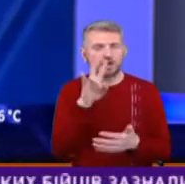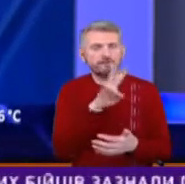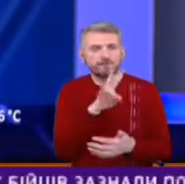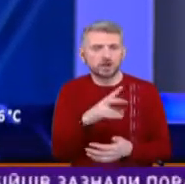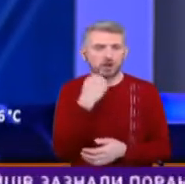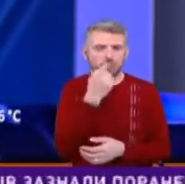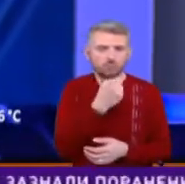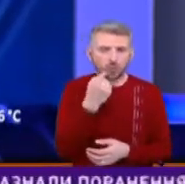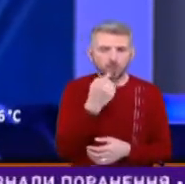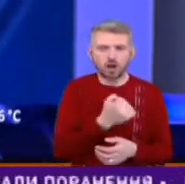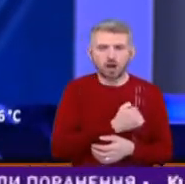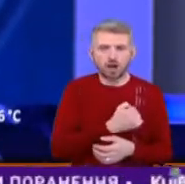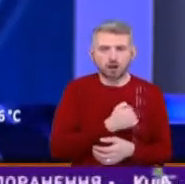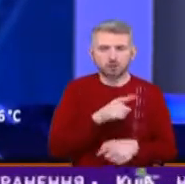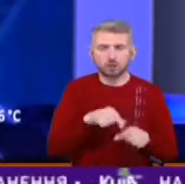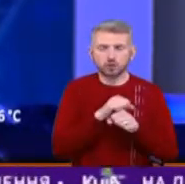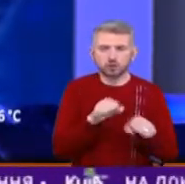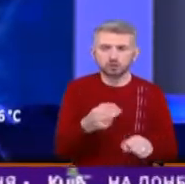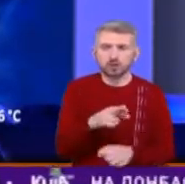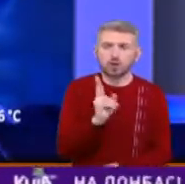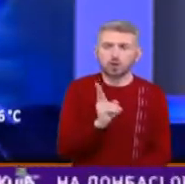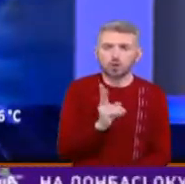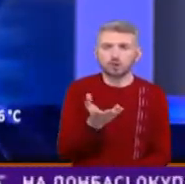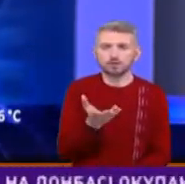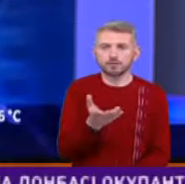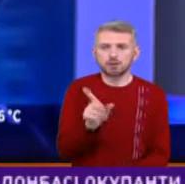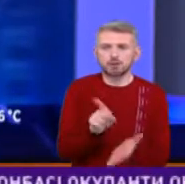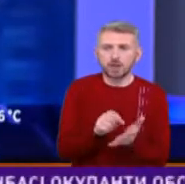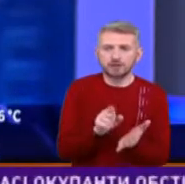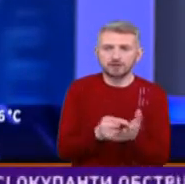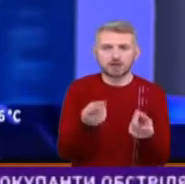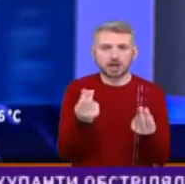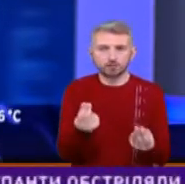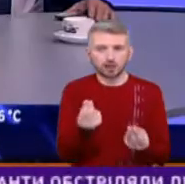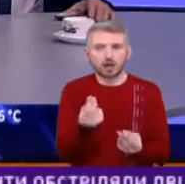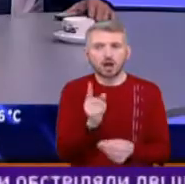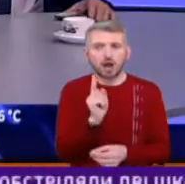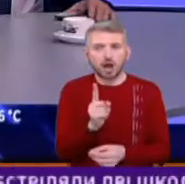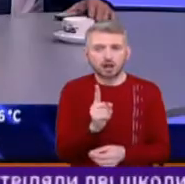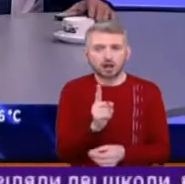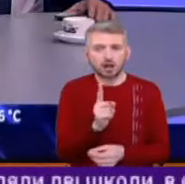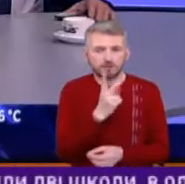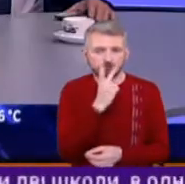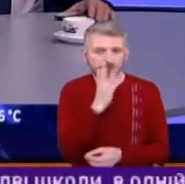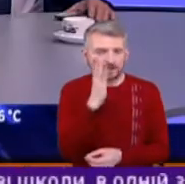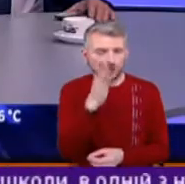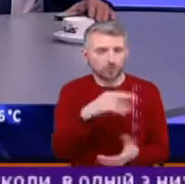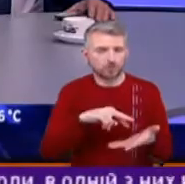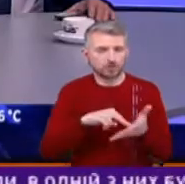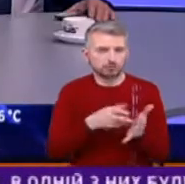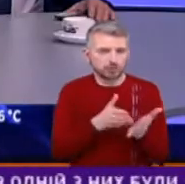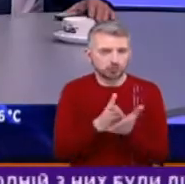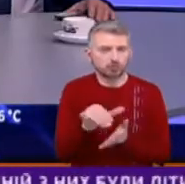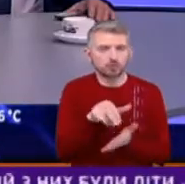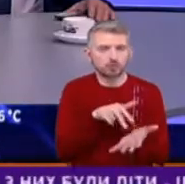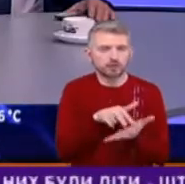так, там, армія, патріотизм, для когось там пенсії, тарифи. Але візійно, стратегічно, куди рухається